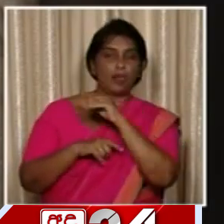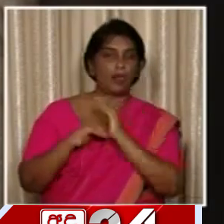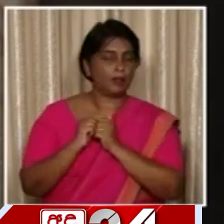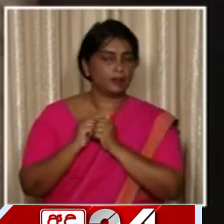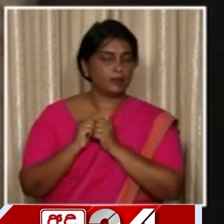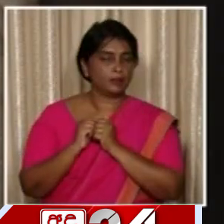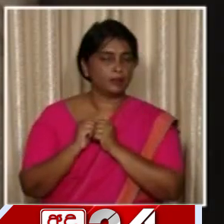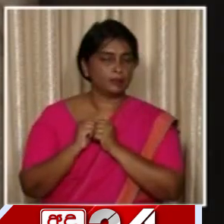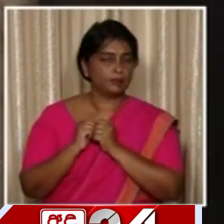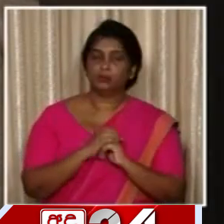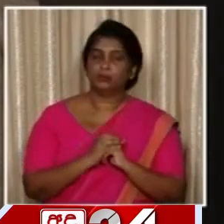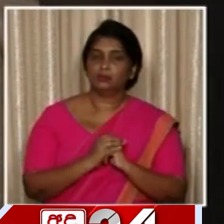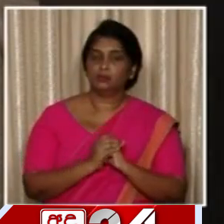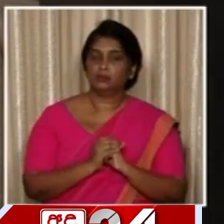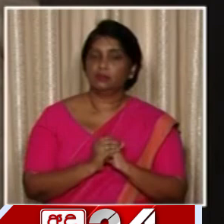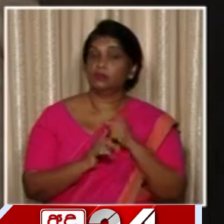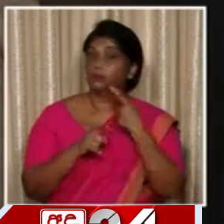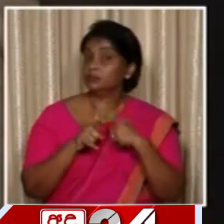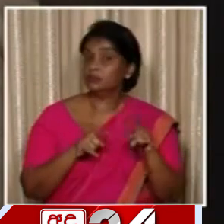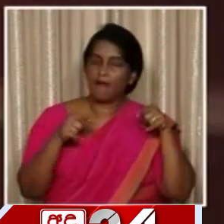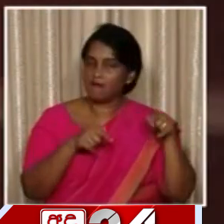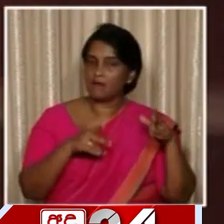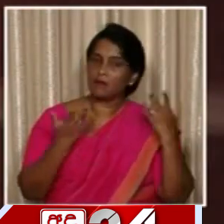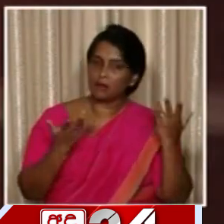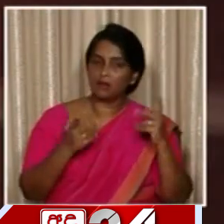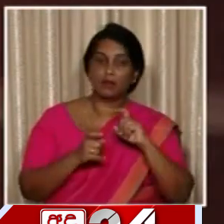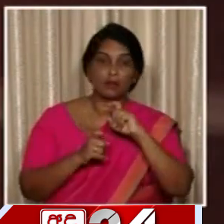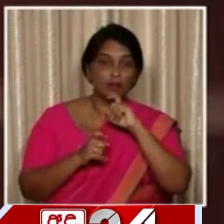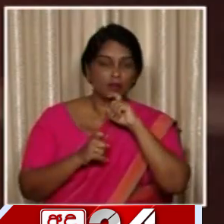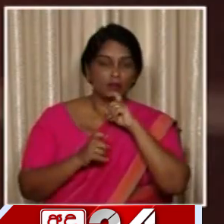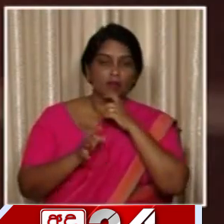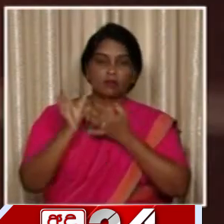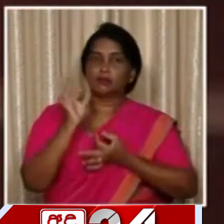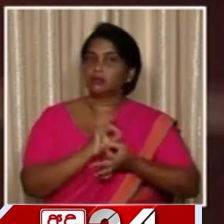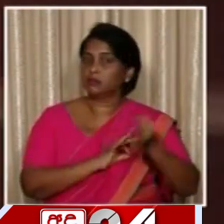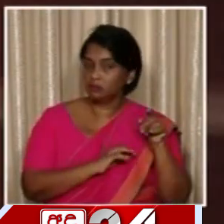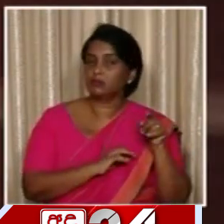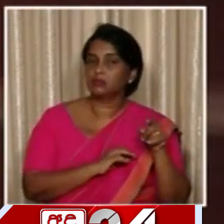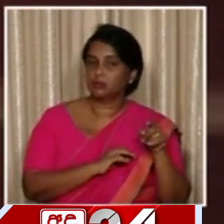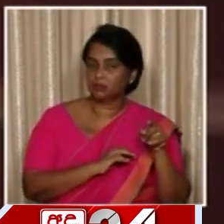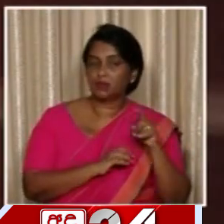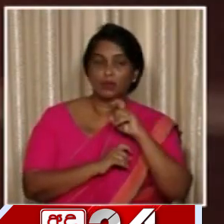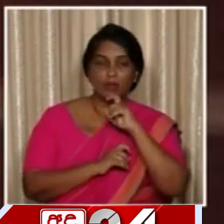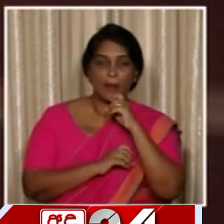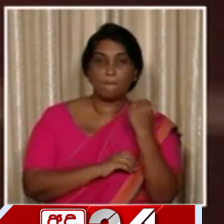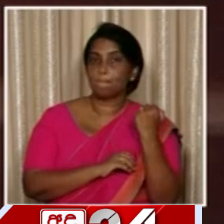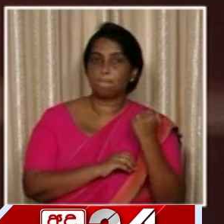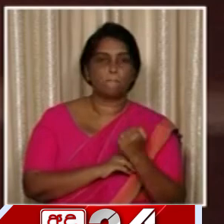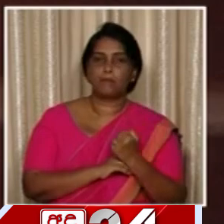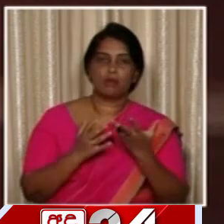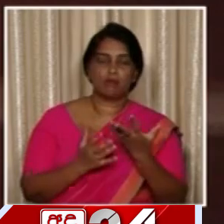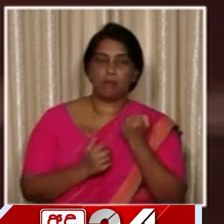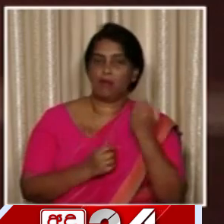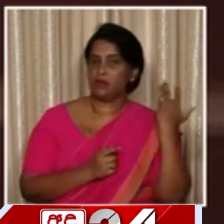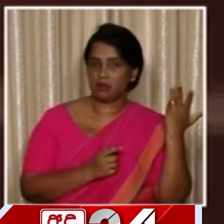ක්‍රියාමාර්ග ක්‍රියාත්මක වෙලා ඒ විතරක් නෙවෙයි ඒක කන්ටිනියු වෙනවා. අධිකරණයට නඩුවක් ඉදිරිපත් කරපුවාම අධිකරණට බලයක් නැහැ ඒක බාර